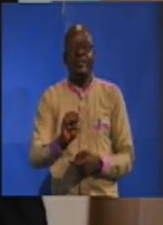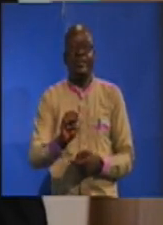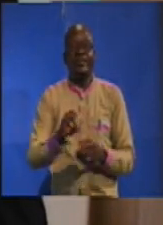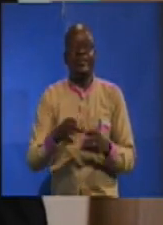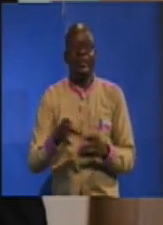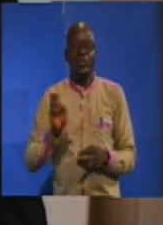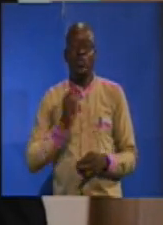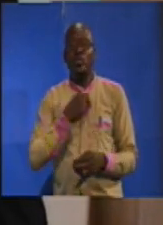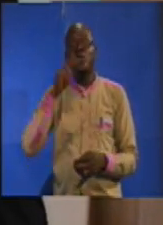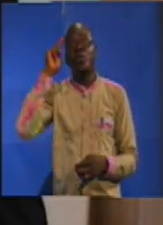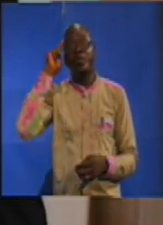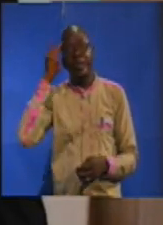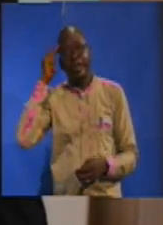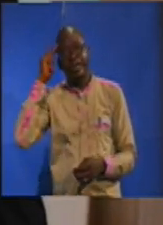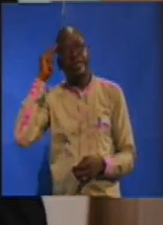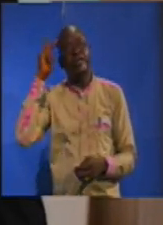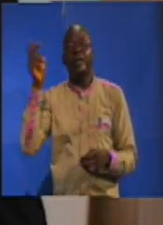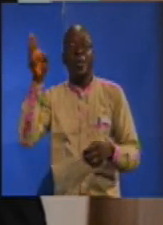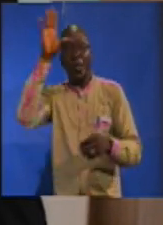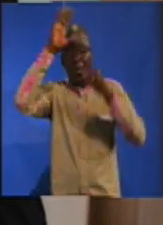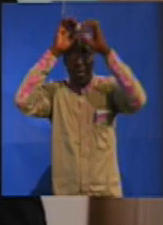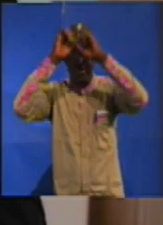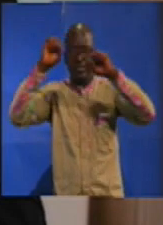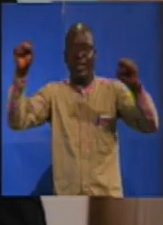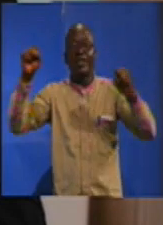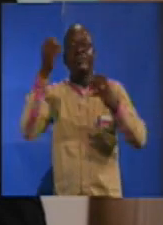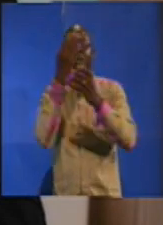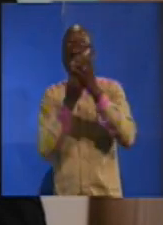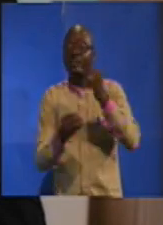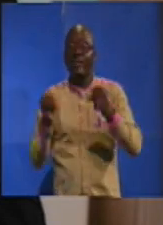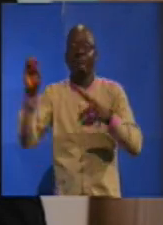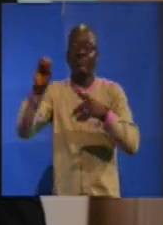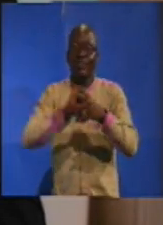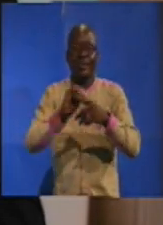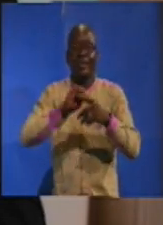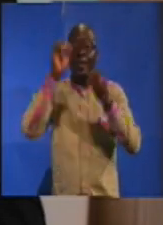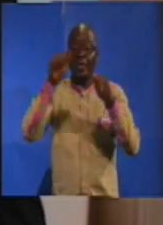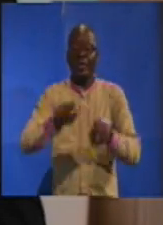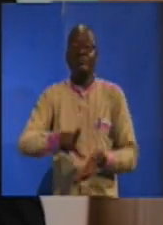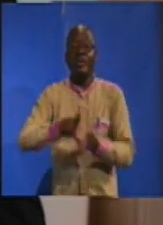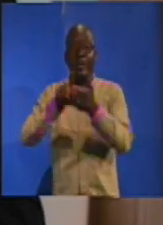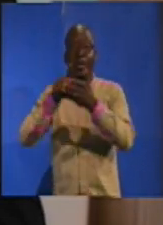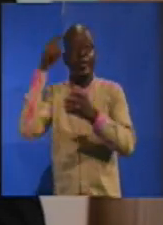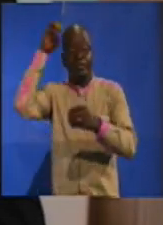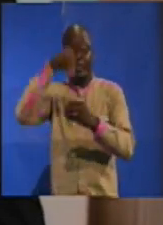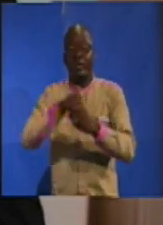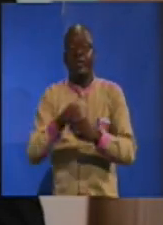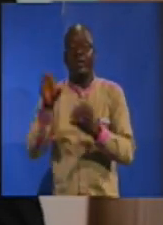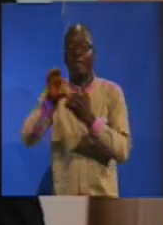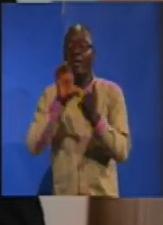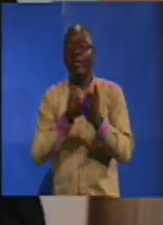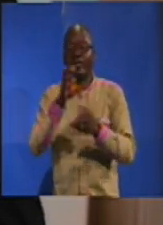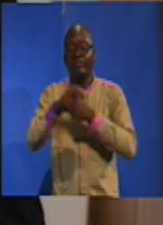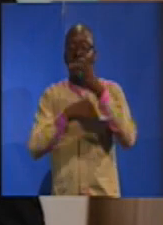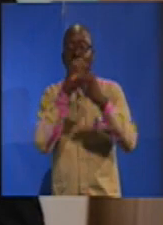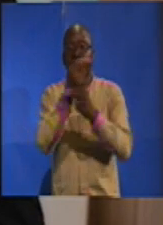Nous pensons que l'isolement du président Morsi et le manque de soins médicaux adéquats pourraient relever de la torture selon la Convention des Nations